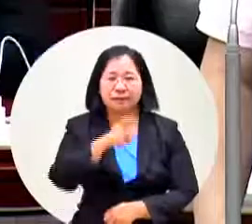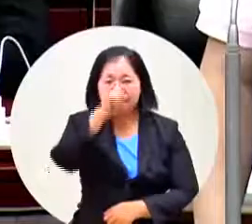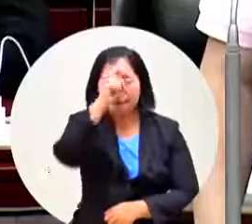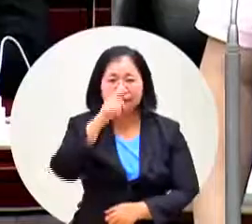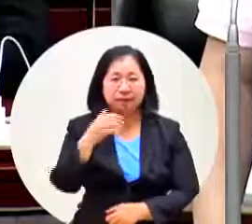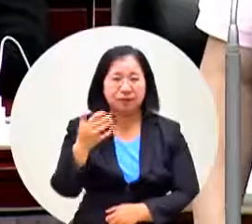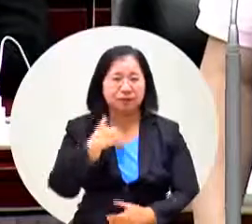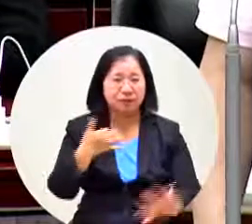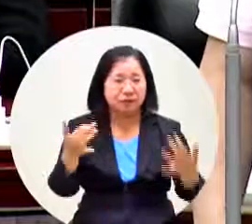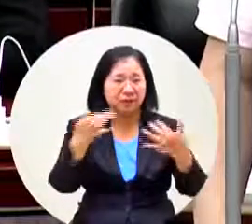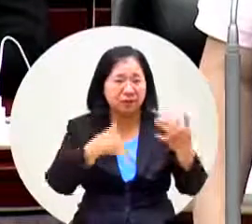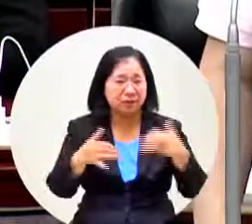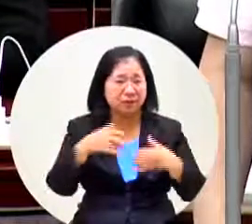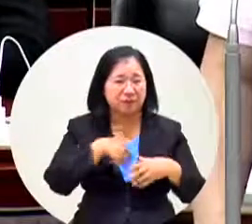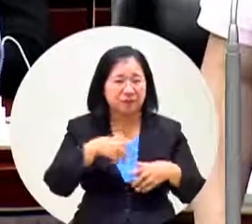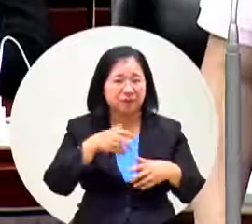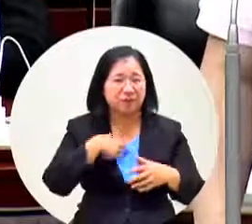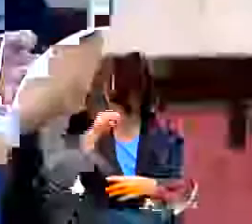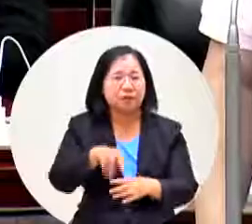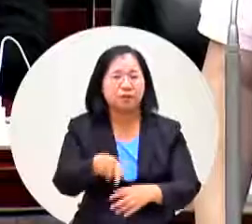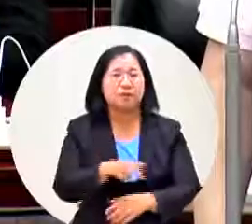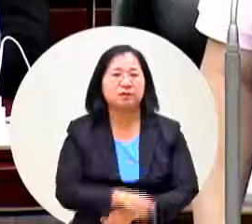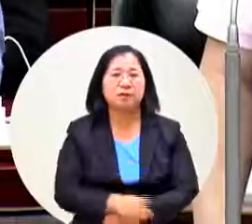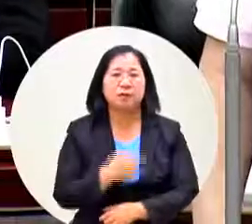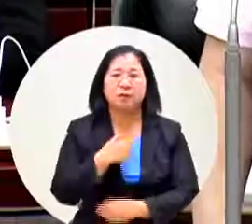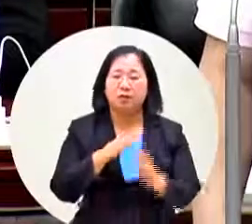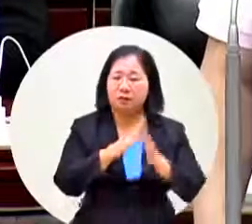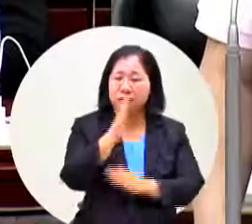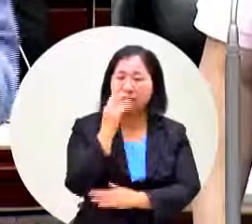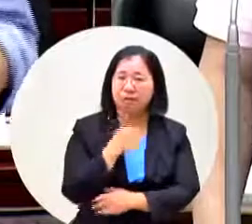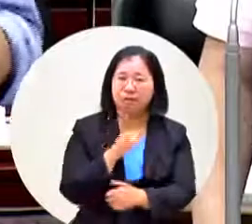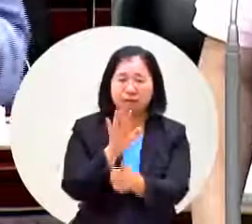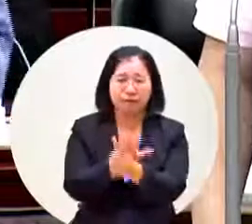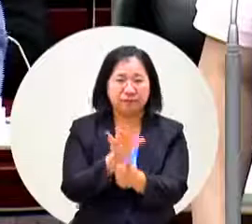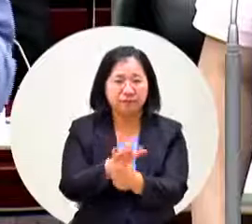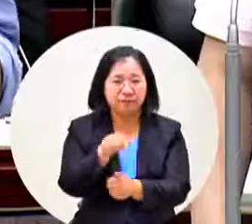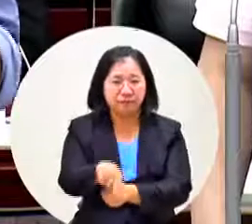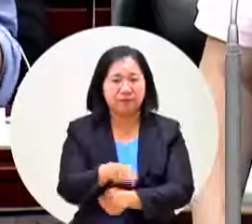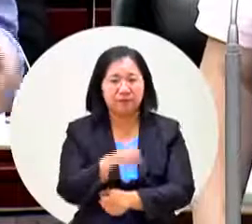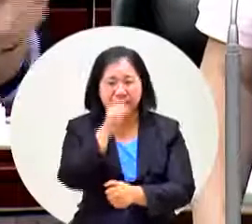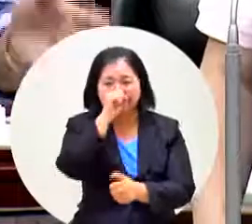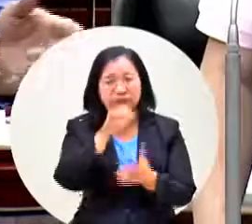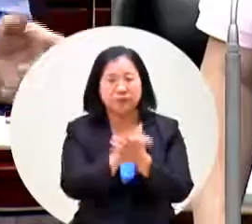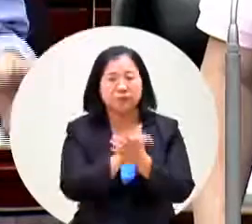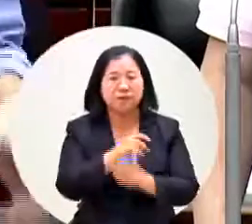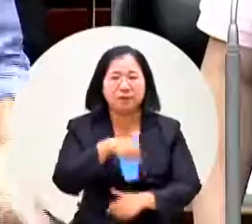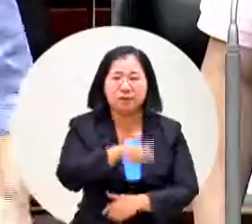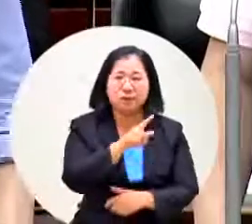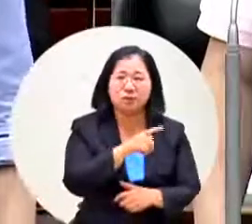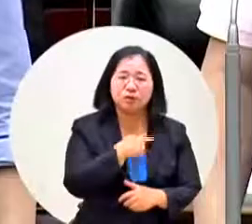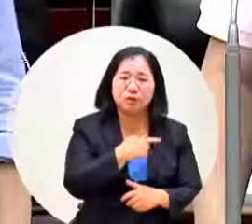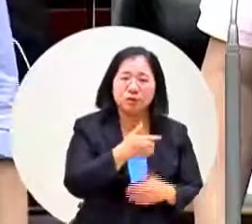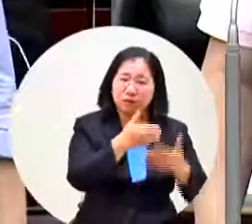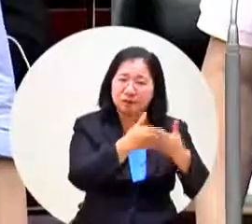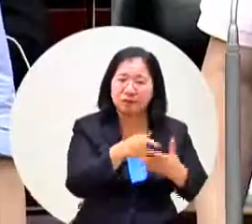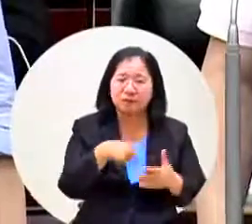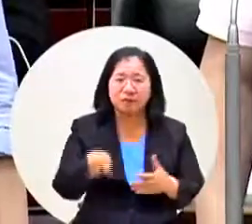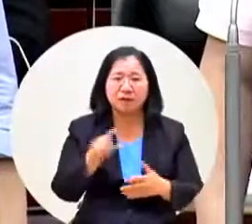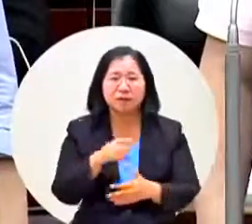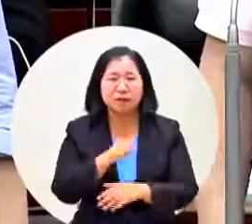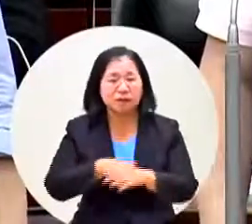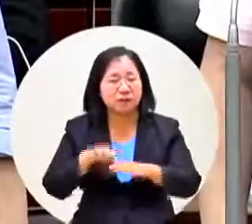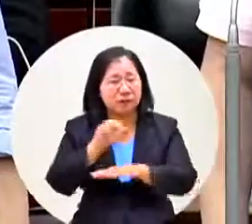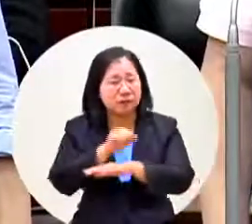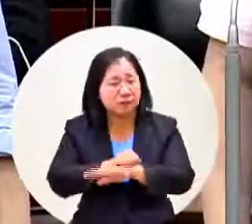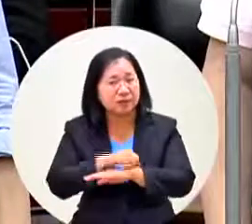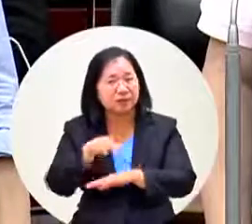商引资，不停地希望外面的厂商来我们高雄投资，市政府就扮演企业的好朋友。为什么要这样子做？